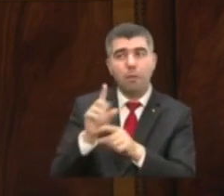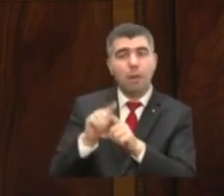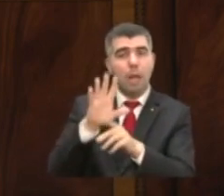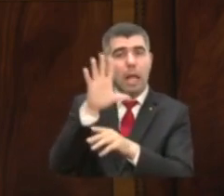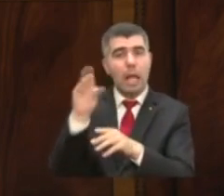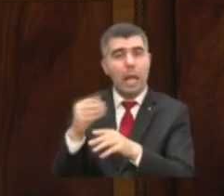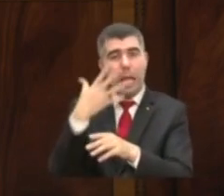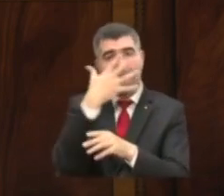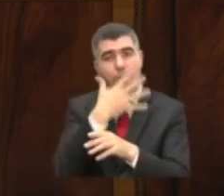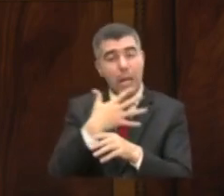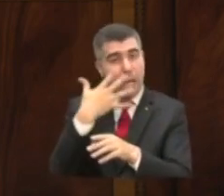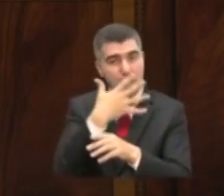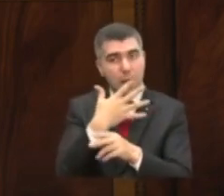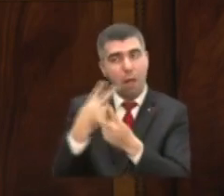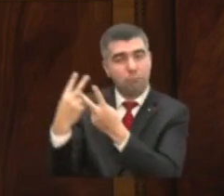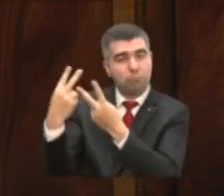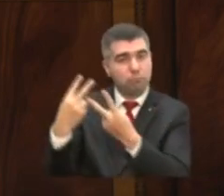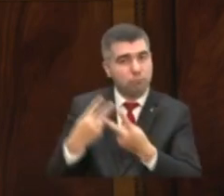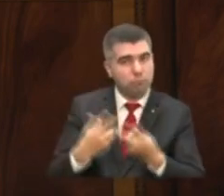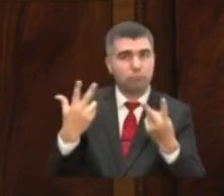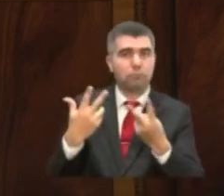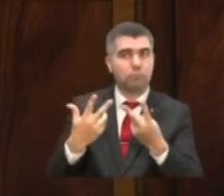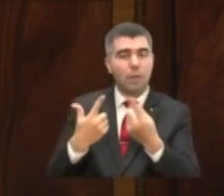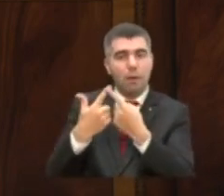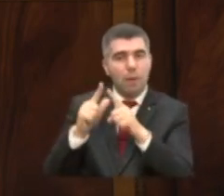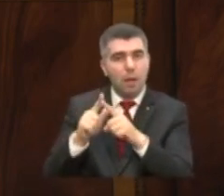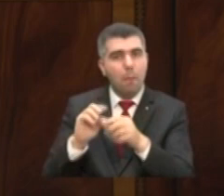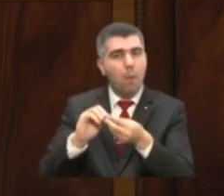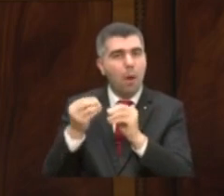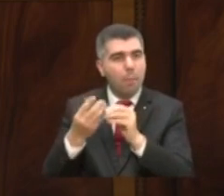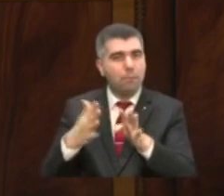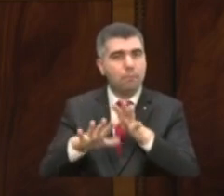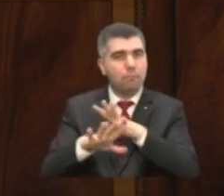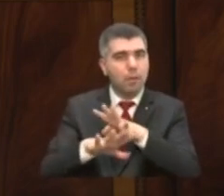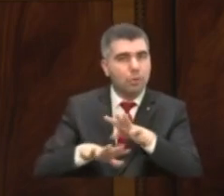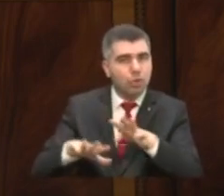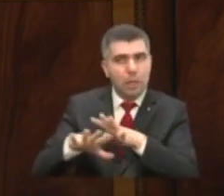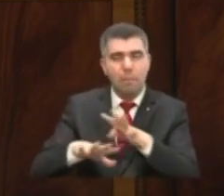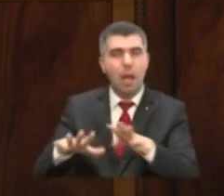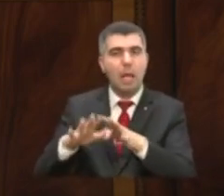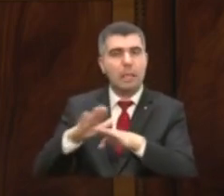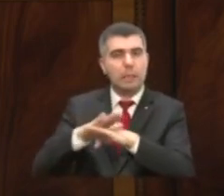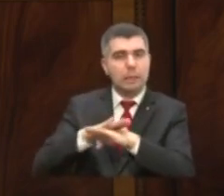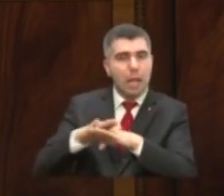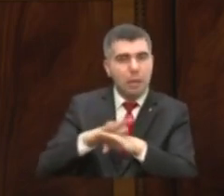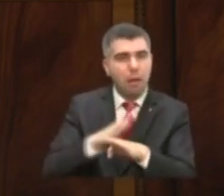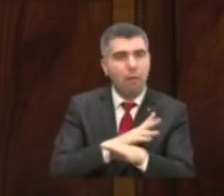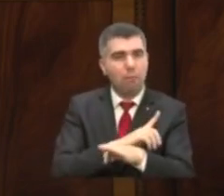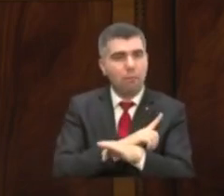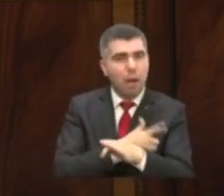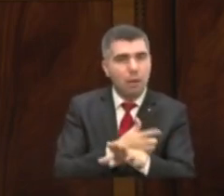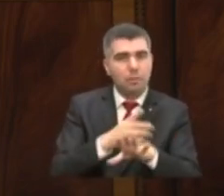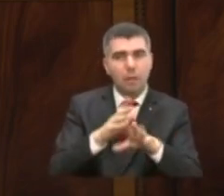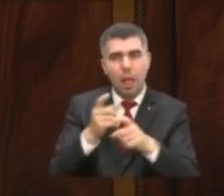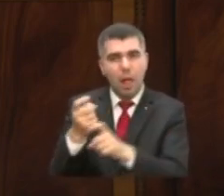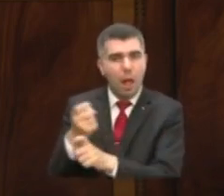إفريقيا لاعتبارات اقتصادية أو اعتبارات اجتماعية أو اعتبارات سياسية أو اعتبارات أمنية أو غيرها من الاعتبارات.